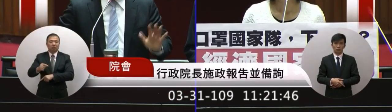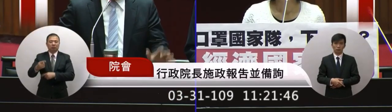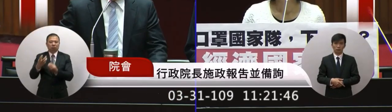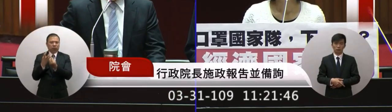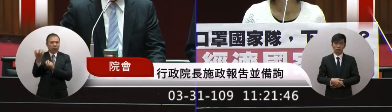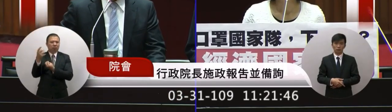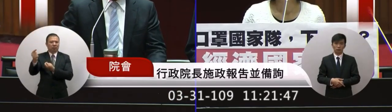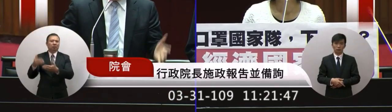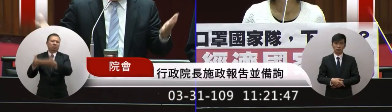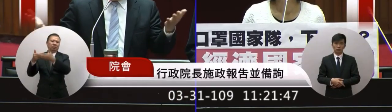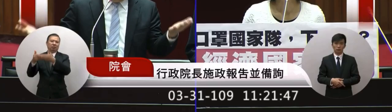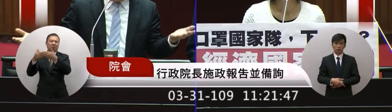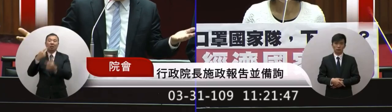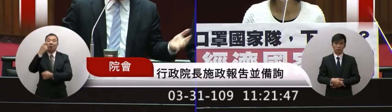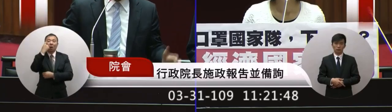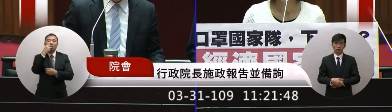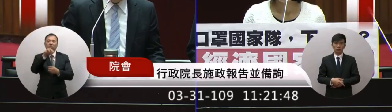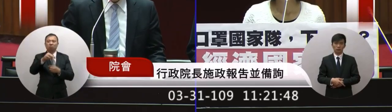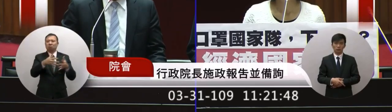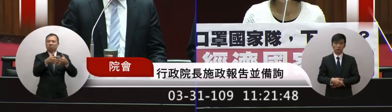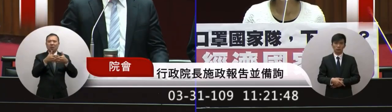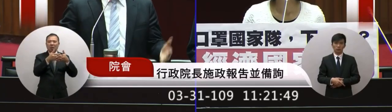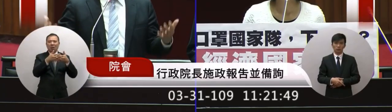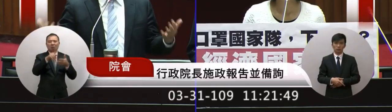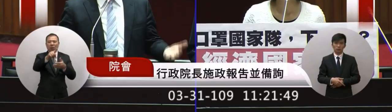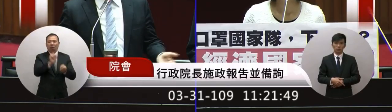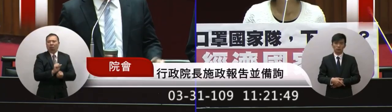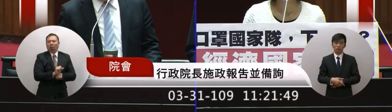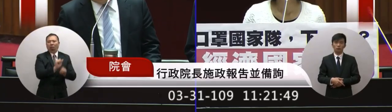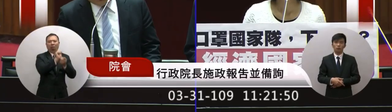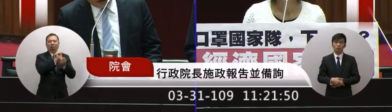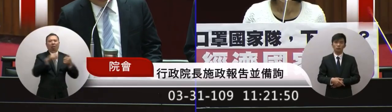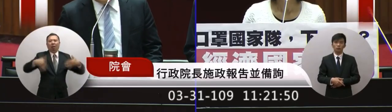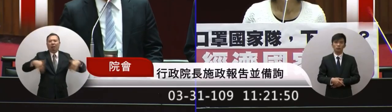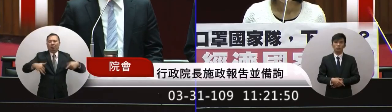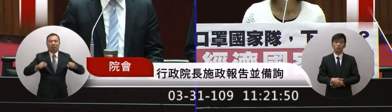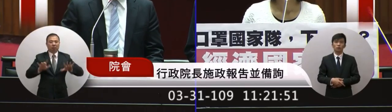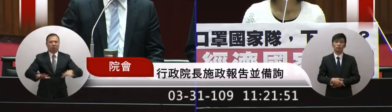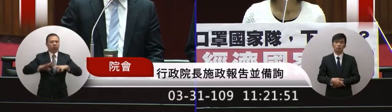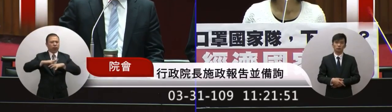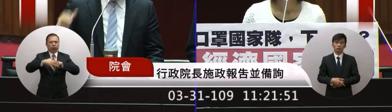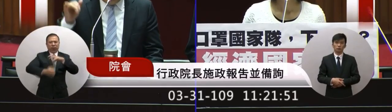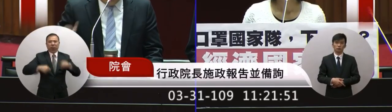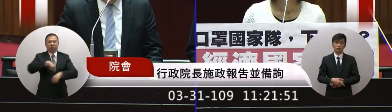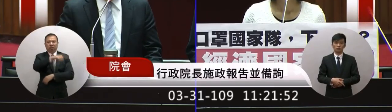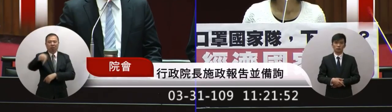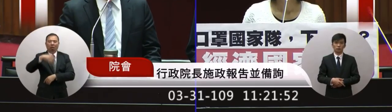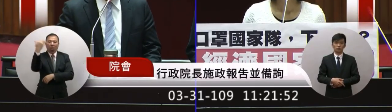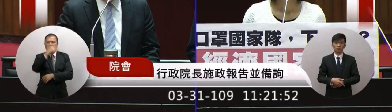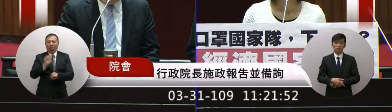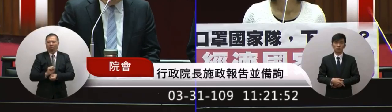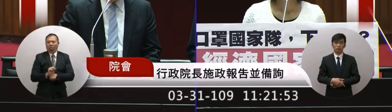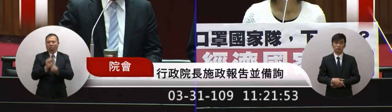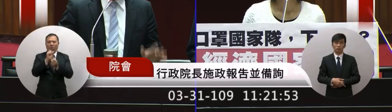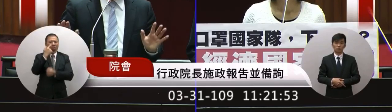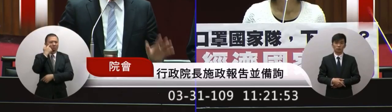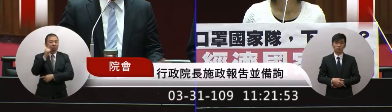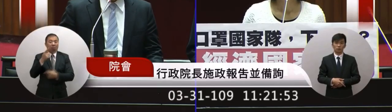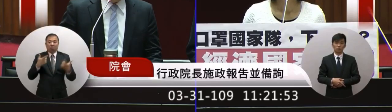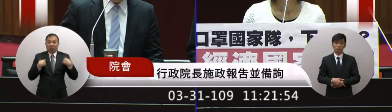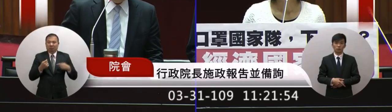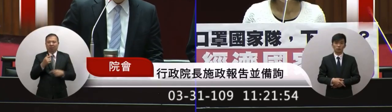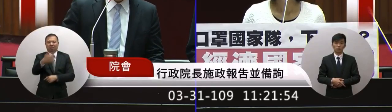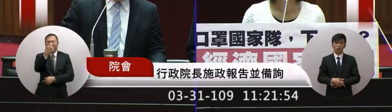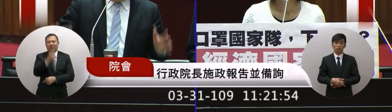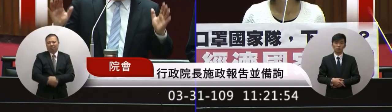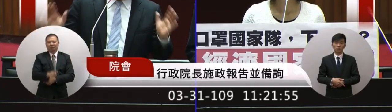欧美都还没有这么严重，现在疫情确实是非常严重啊。原来600亿其实是已经